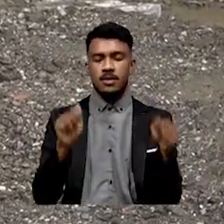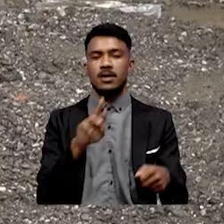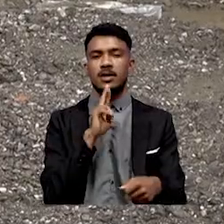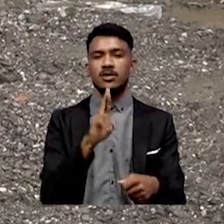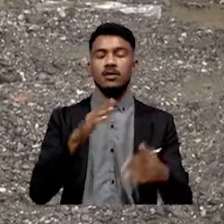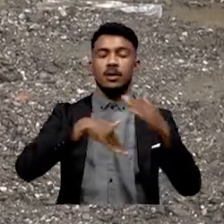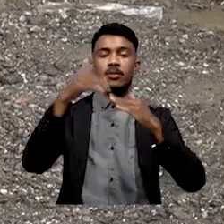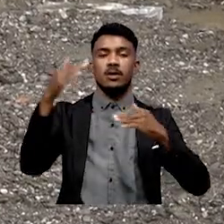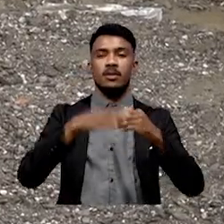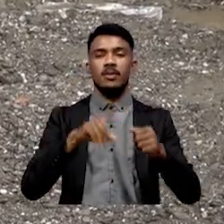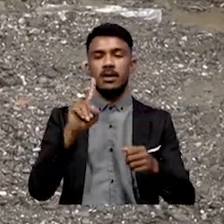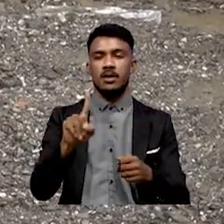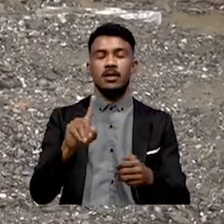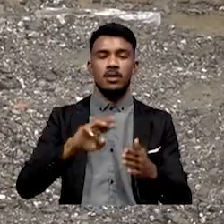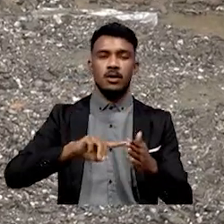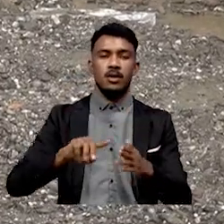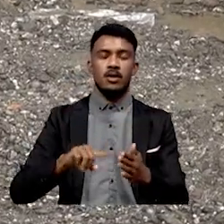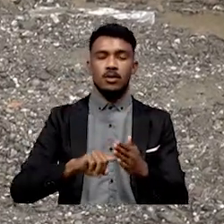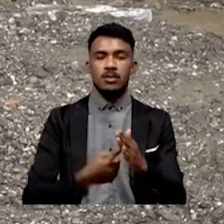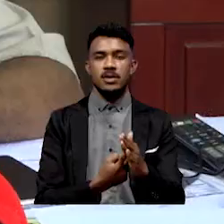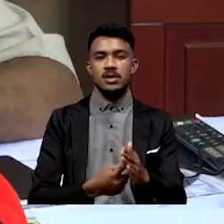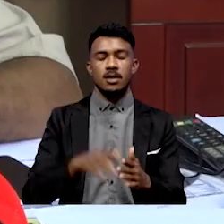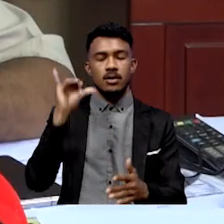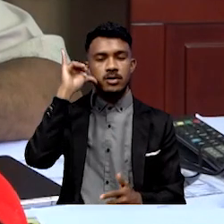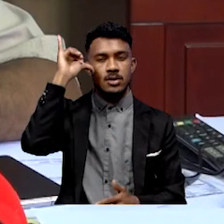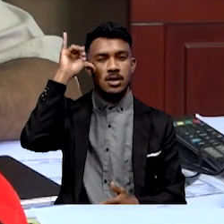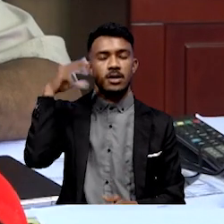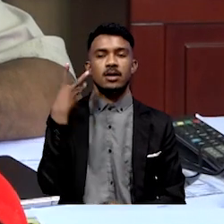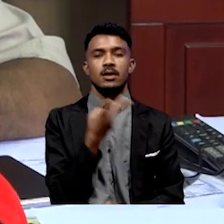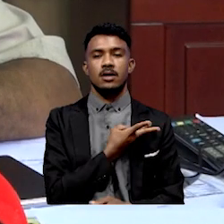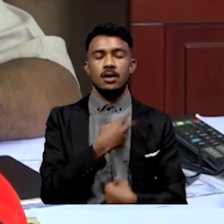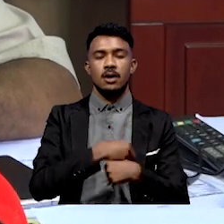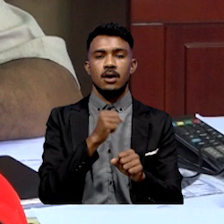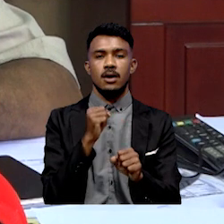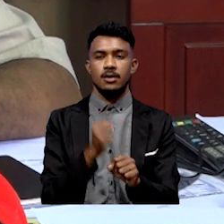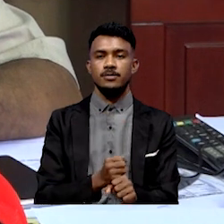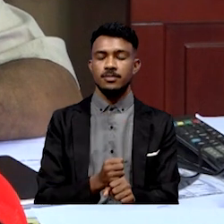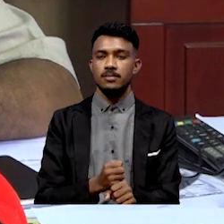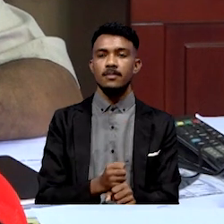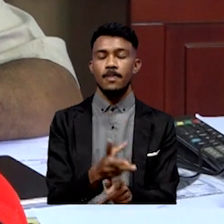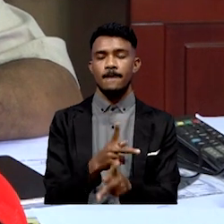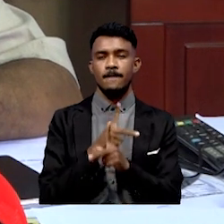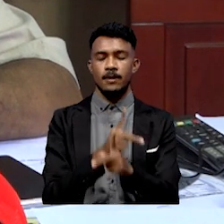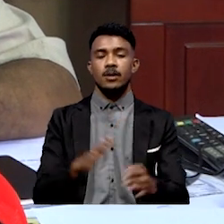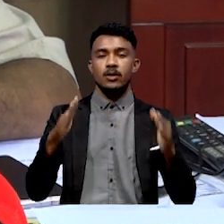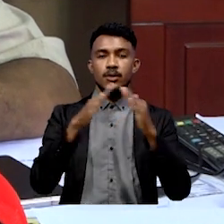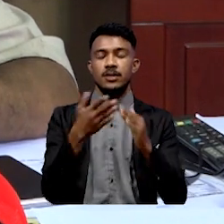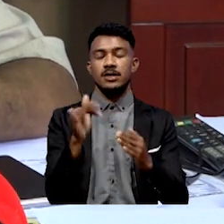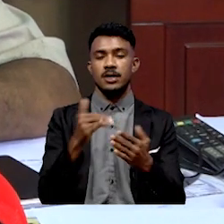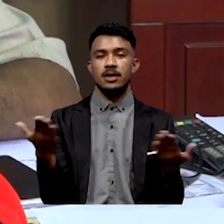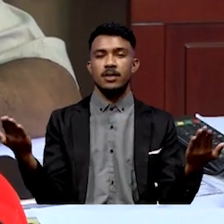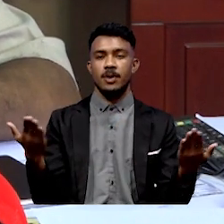problema idane. I komesa hosei ita harona assessment nana, ba iya uma sir bemaka hetang stragus, ho di